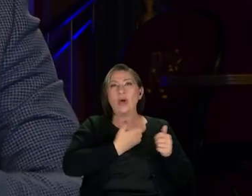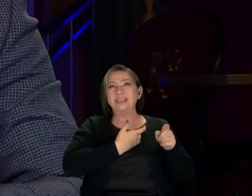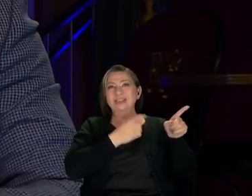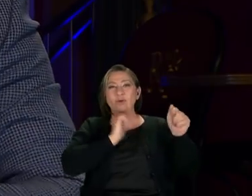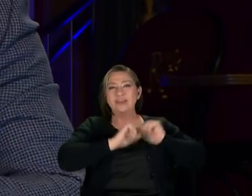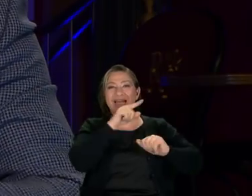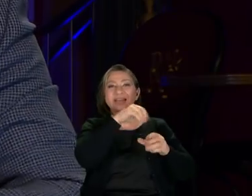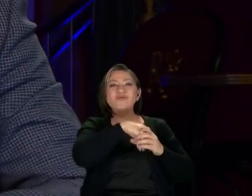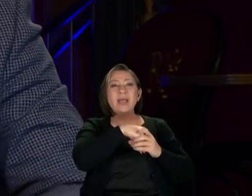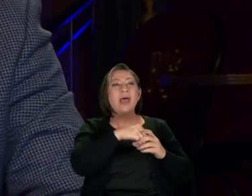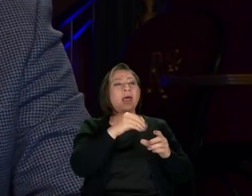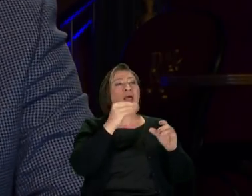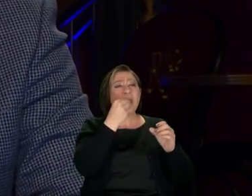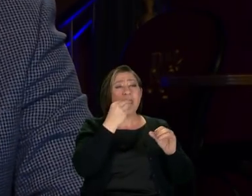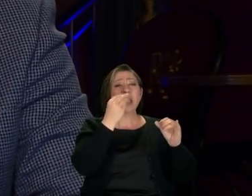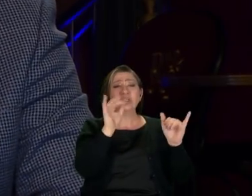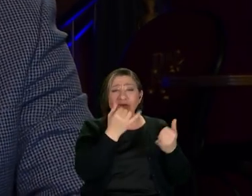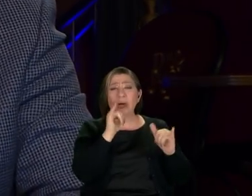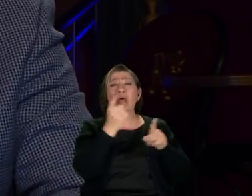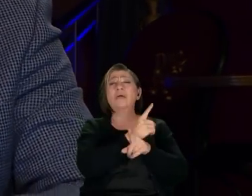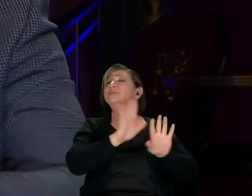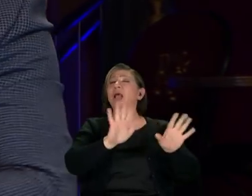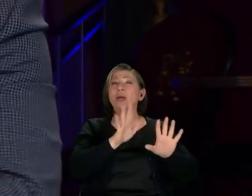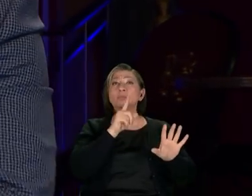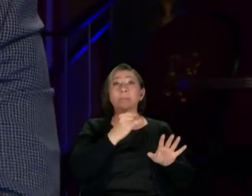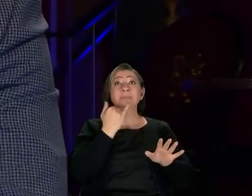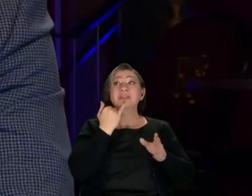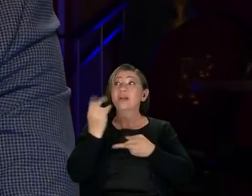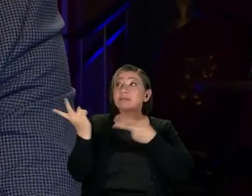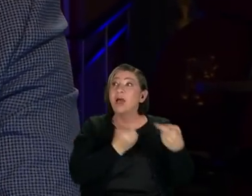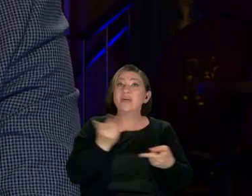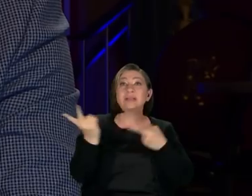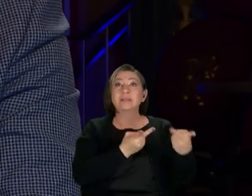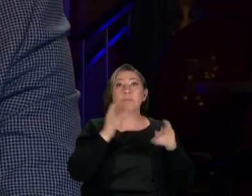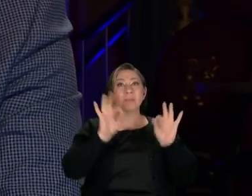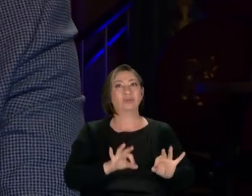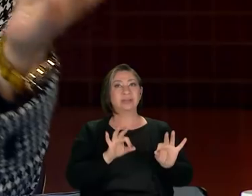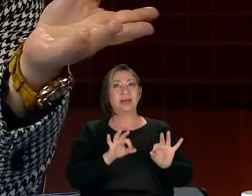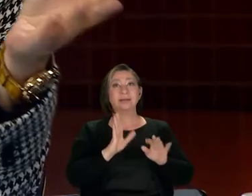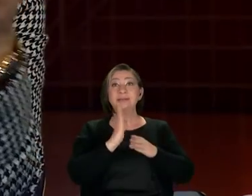sosyal etkinlikle, yeme, içme, oynamayla değil, bu kez misafir ağırlamaya başladılar.